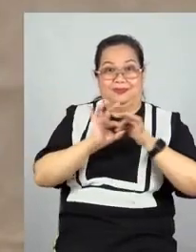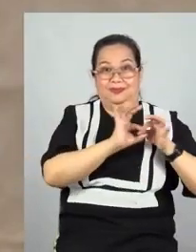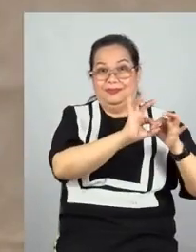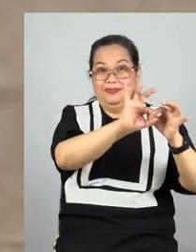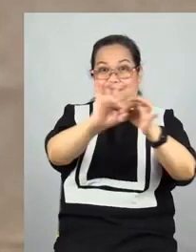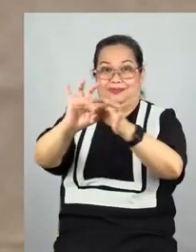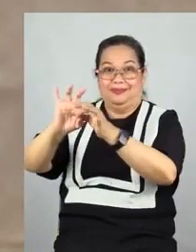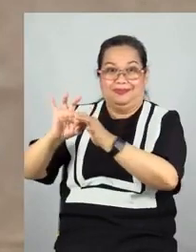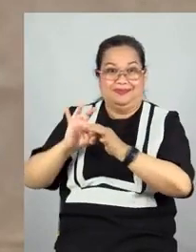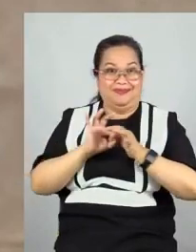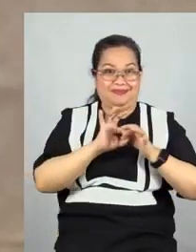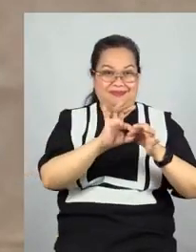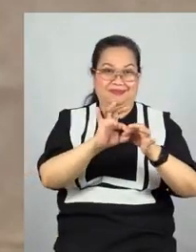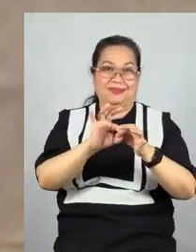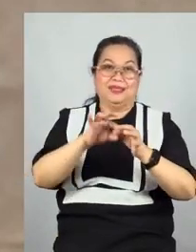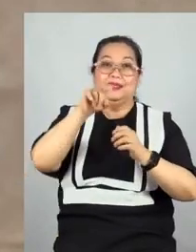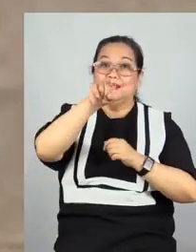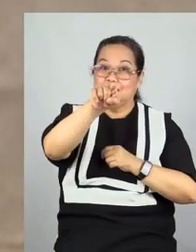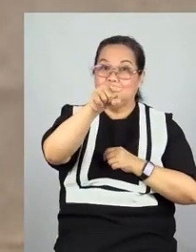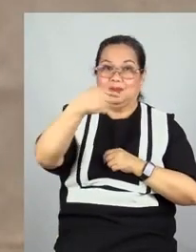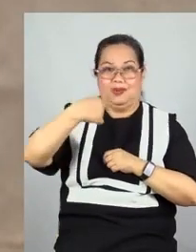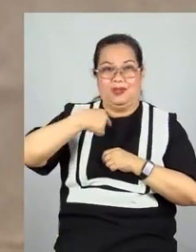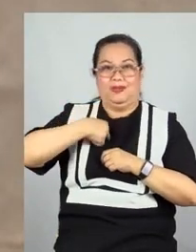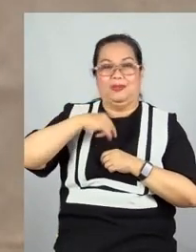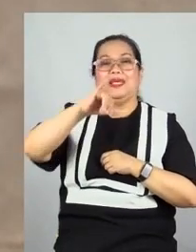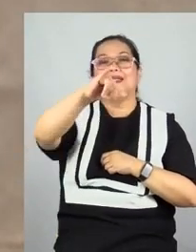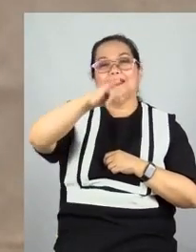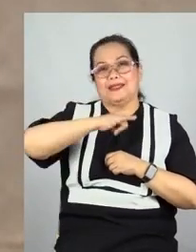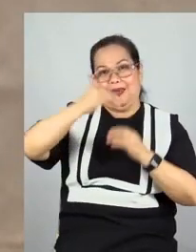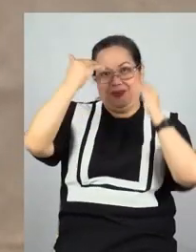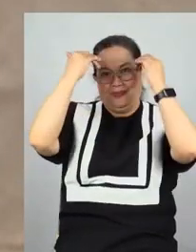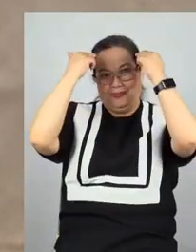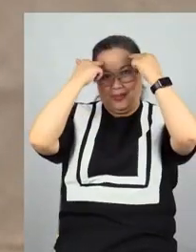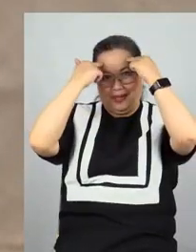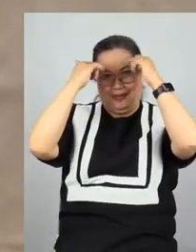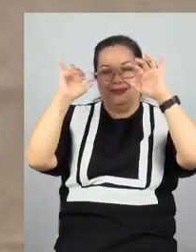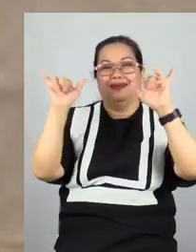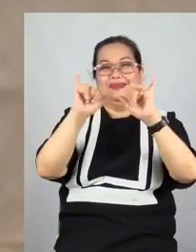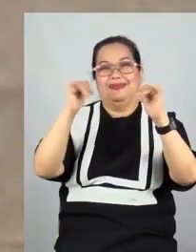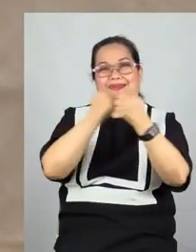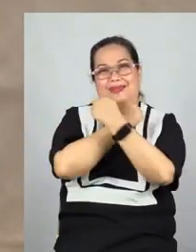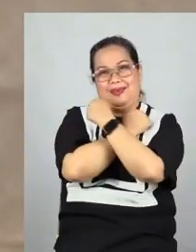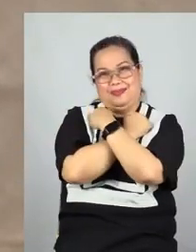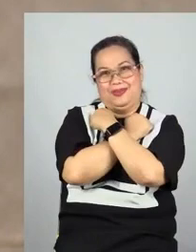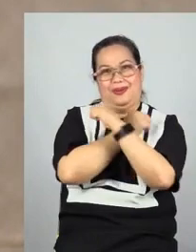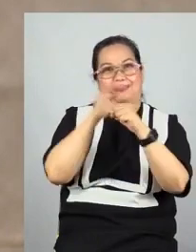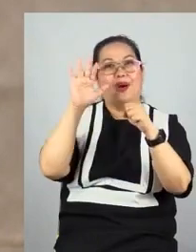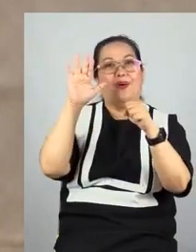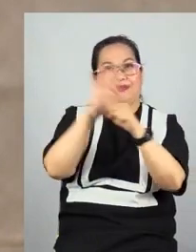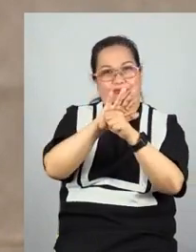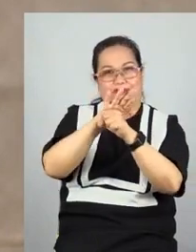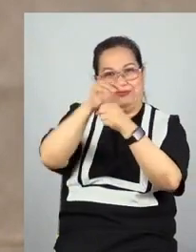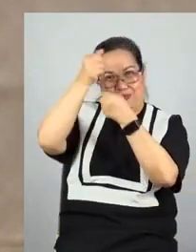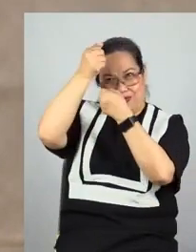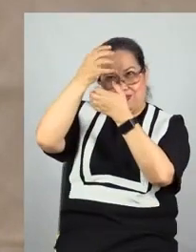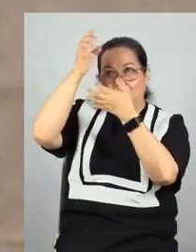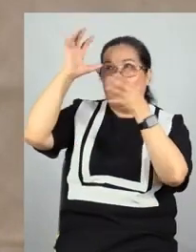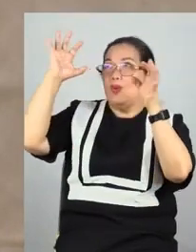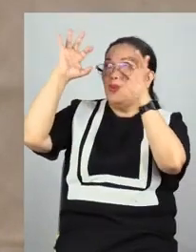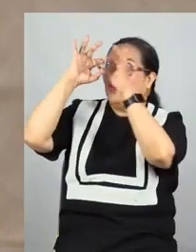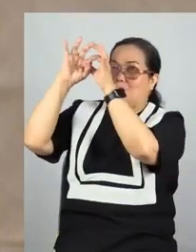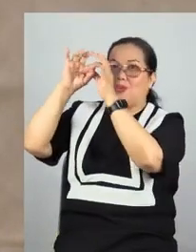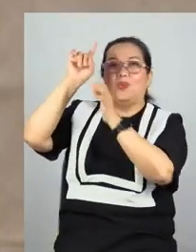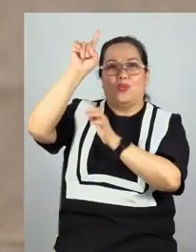Sabi niya, we can be of the same mind, having the same love, being in full accord and of one mind.